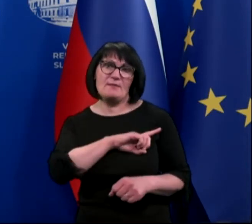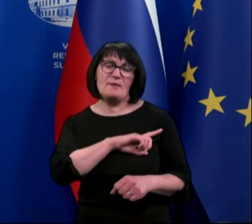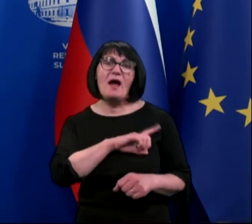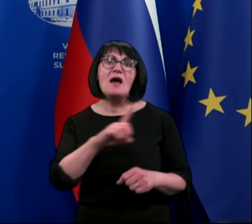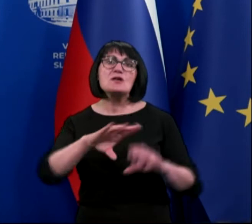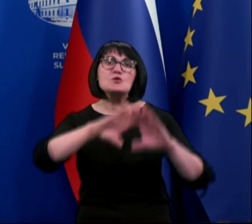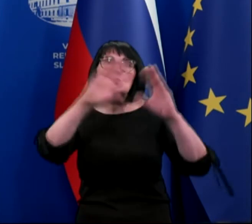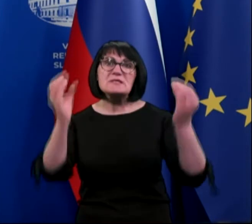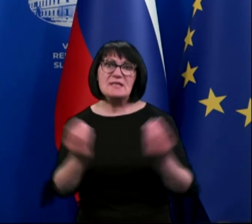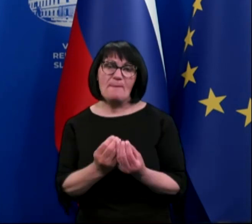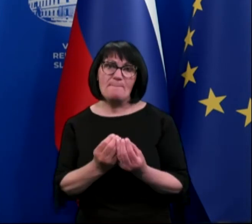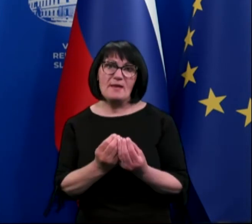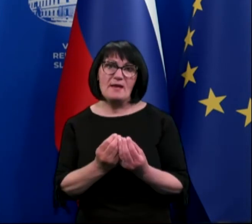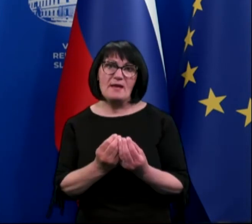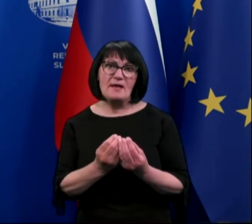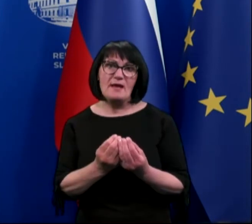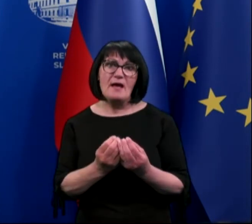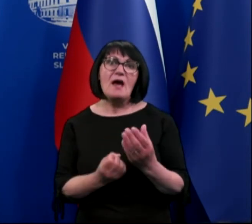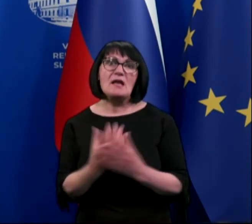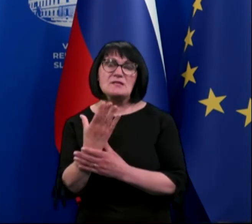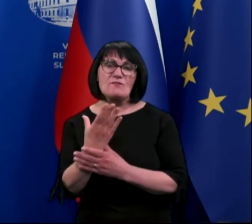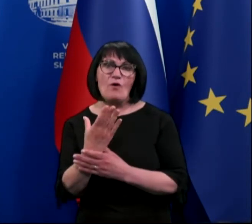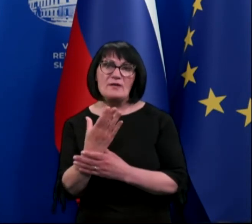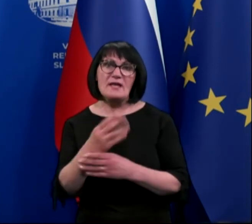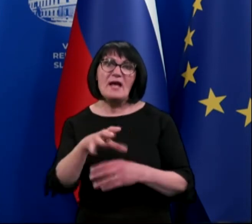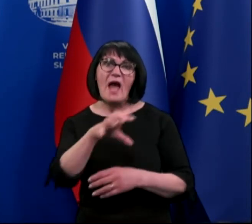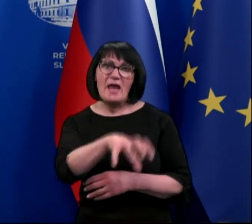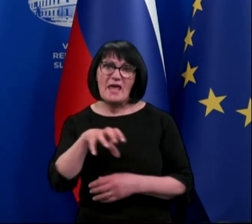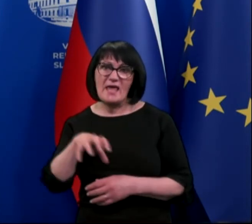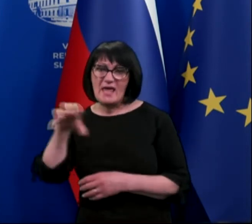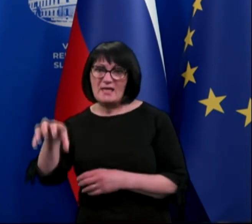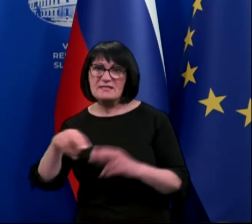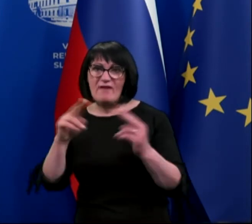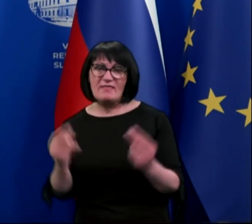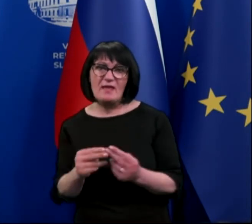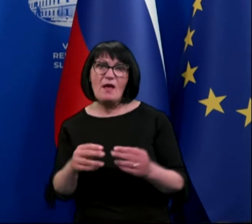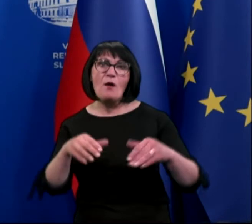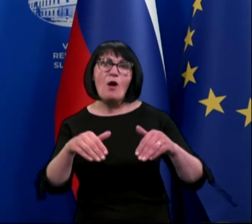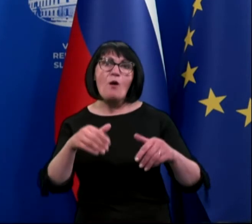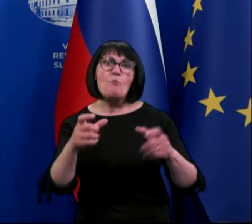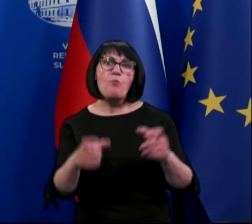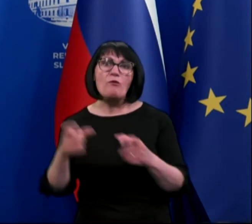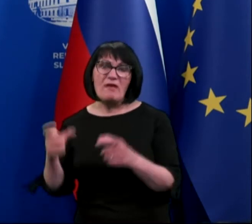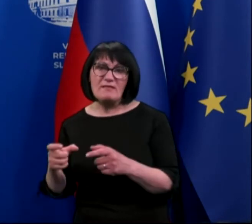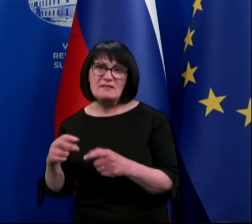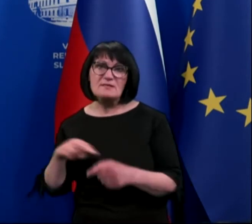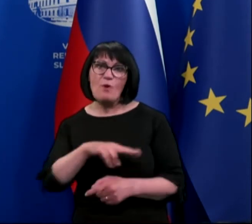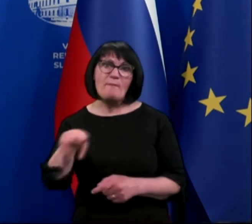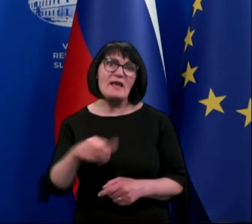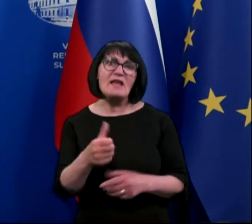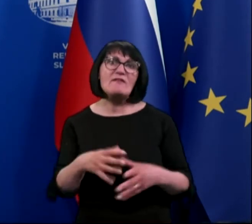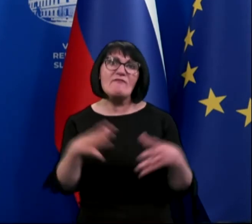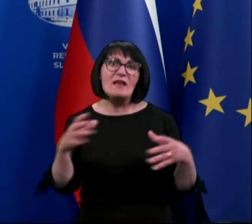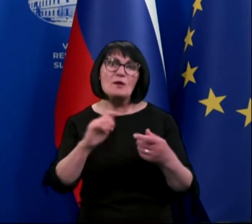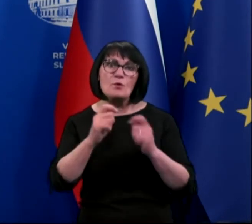z vsemi sveti razvojnih regij. Potem z podjetji, recimo s podjetji smo imeli en velik